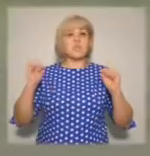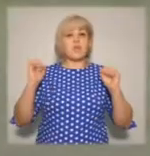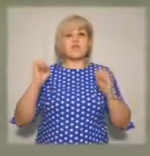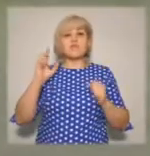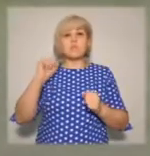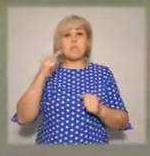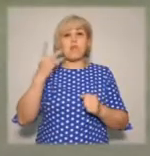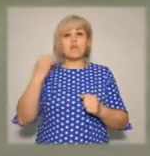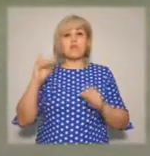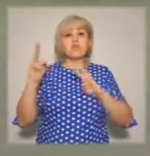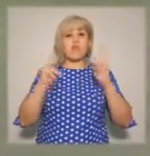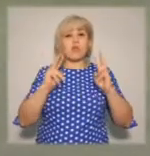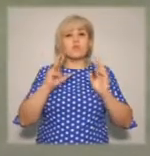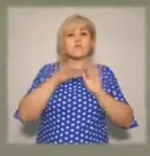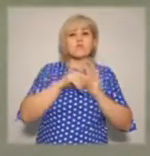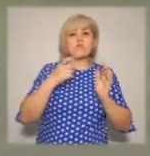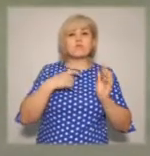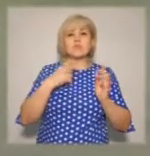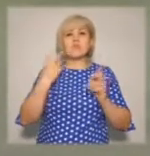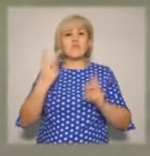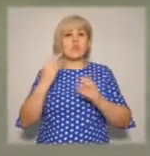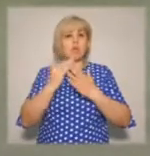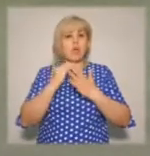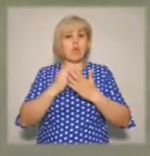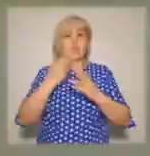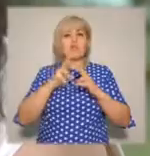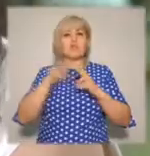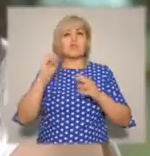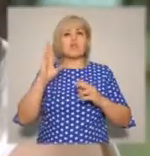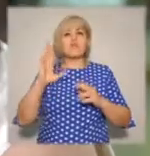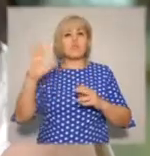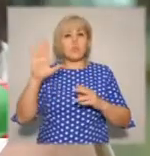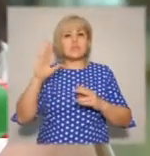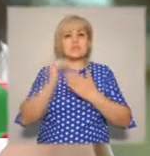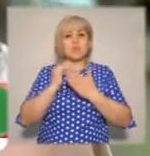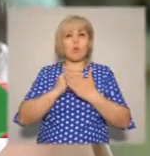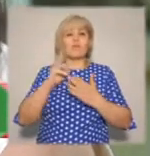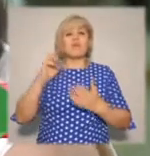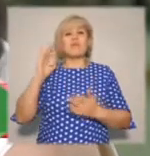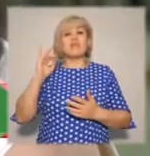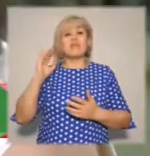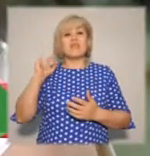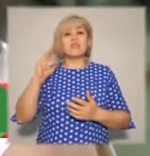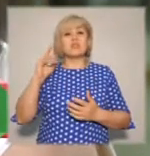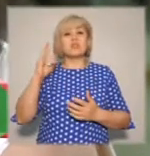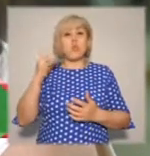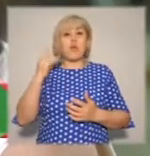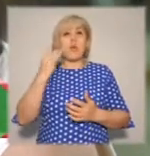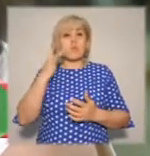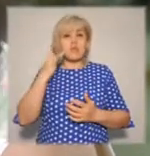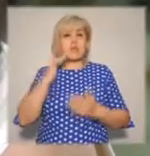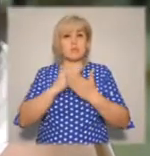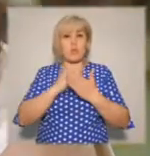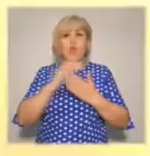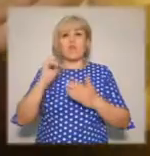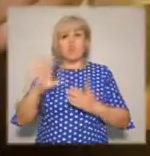спортивный бальный танец включает в себя две программы. Это европейская программа и латиноамериканская программа. В европейскую программу входит 5 танцев.